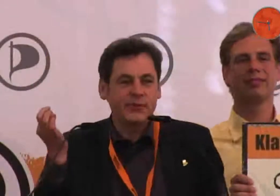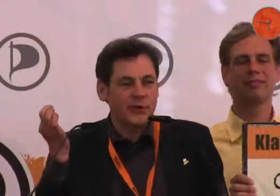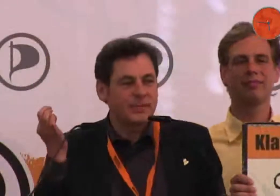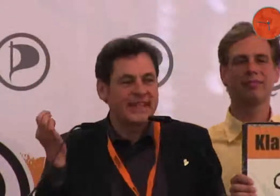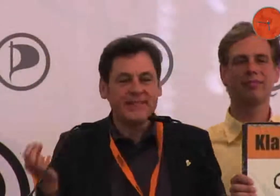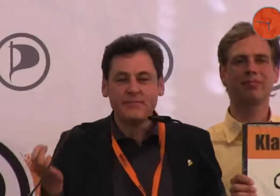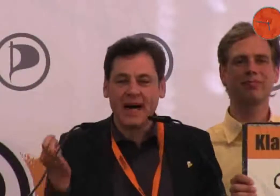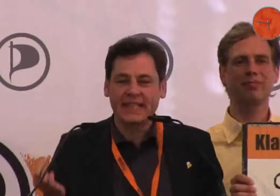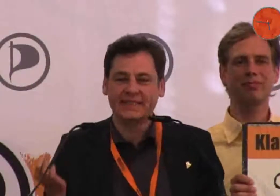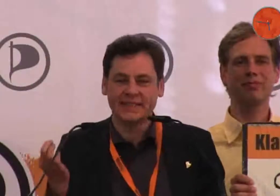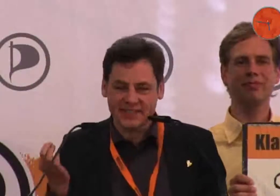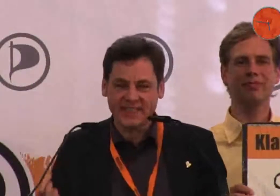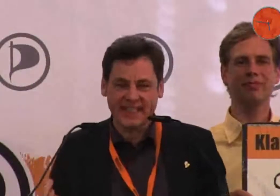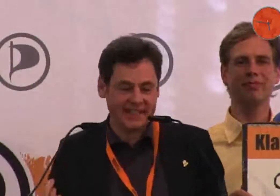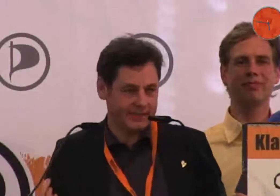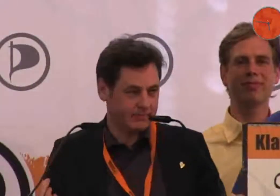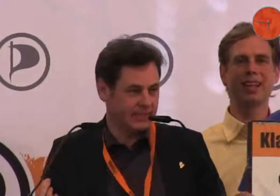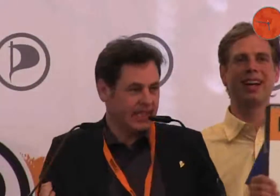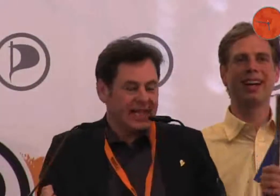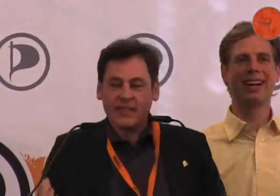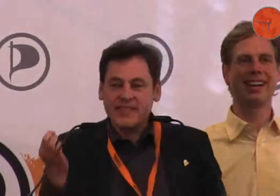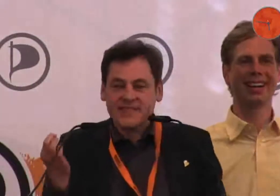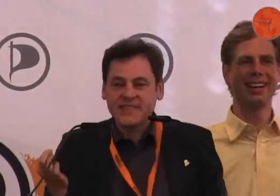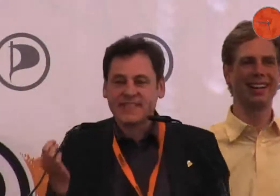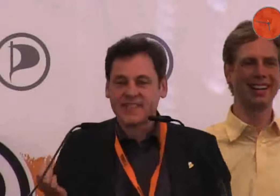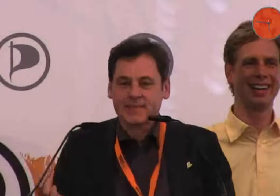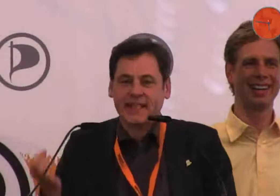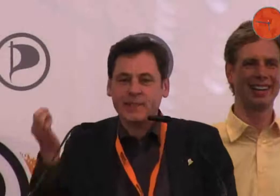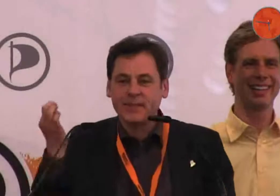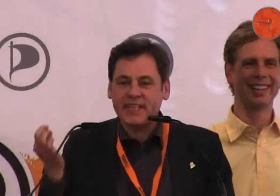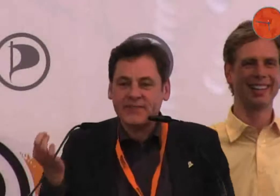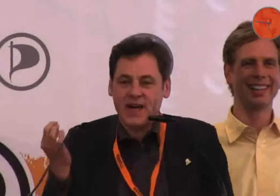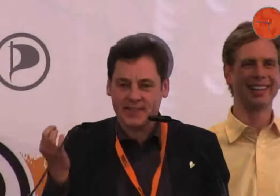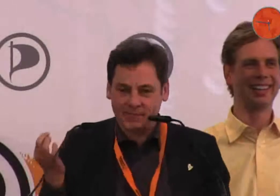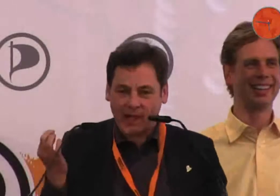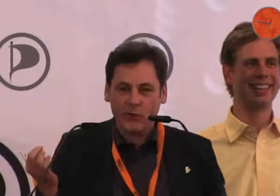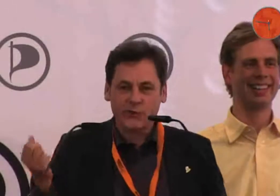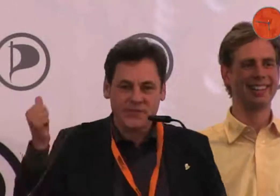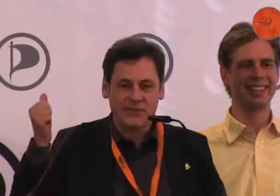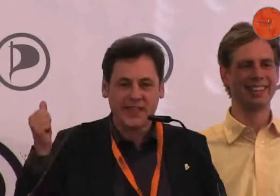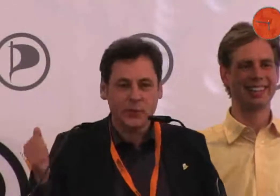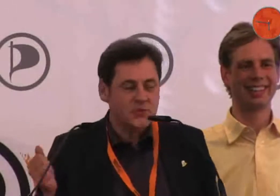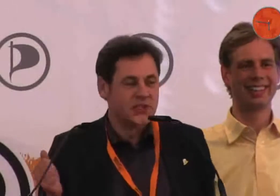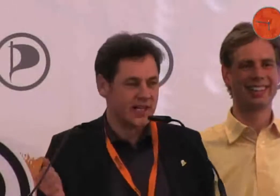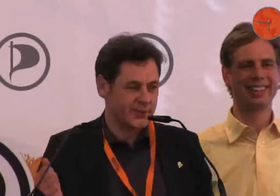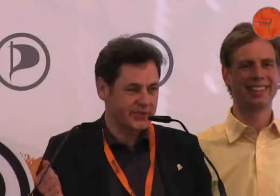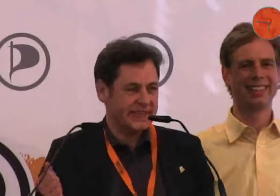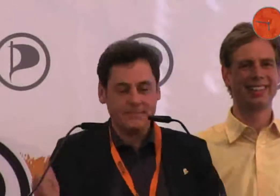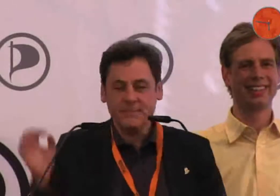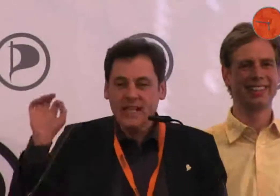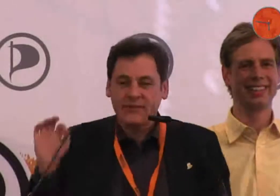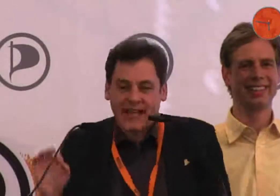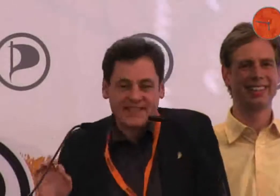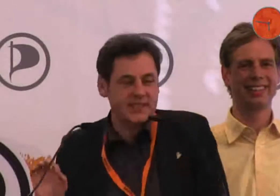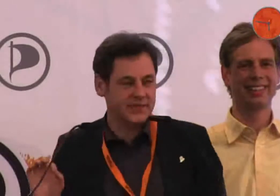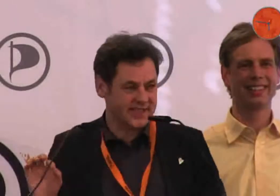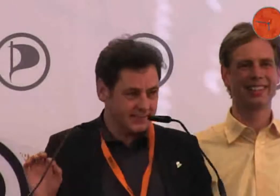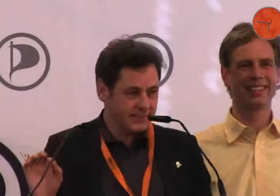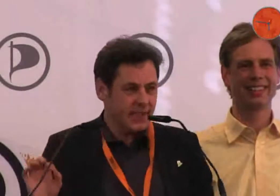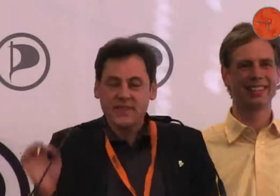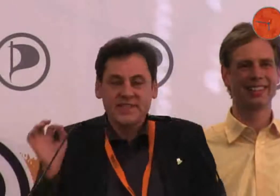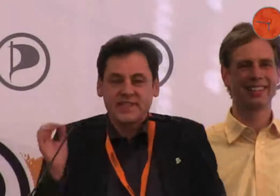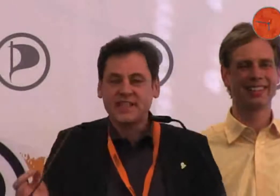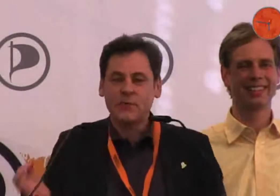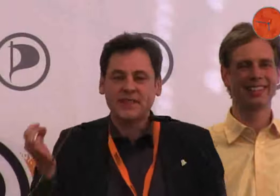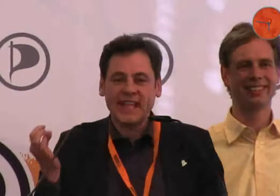das Wort Briefmarke nicht kennen die wissen nicht dass man eine Briefmarke braucht um sie auf einen Umschlag zu kleben falls